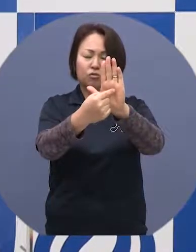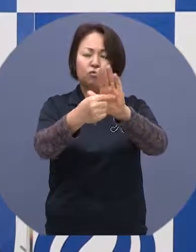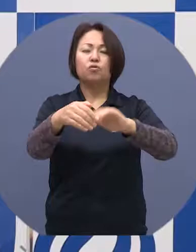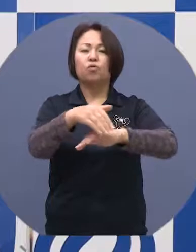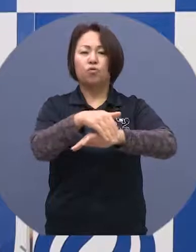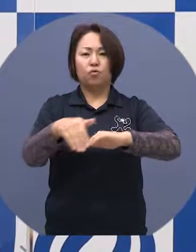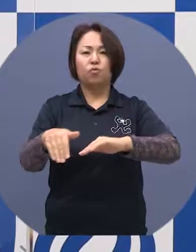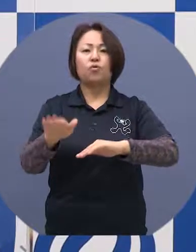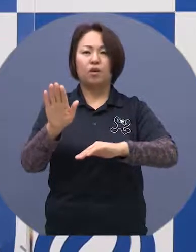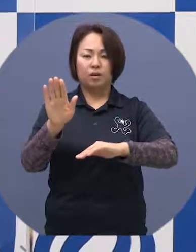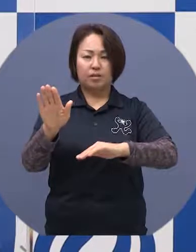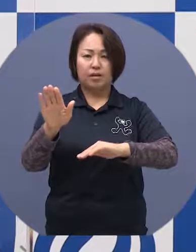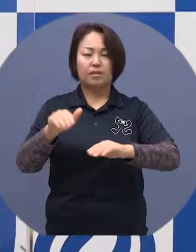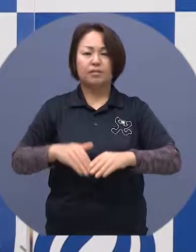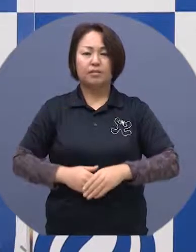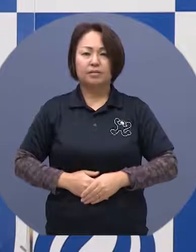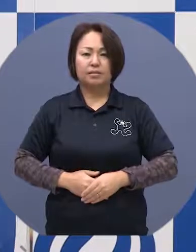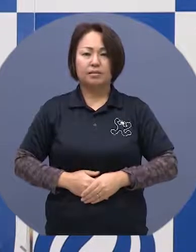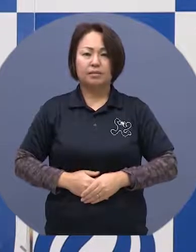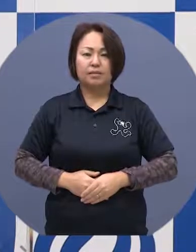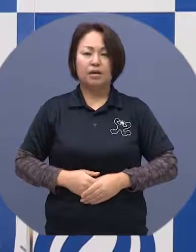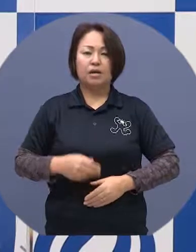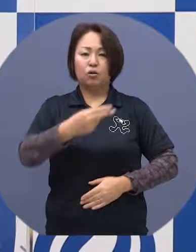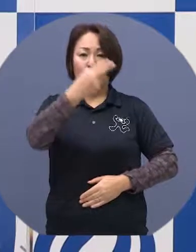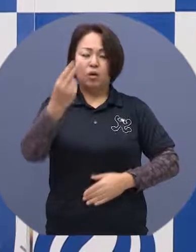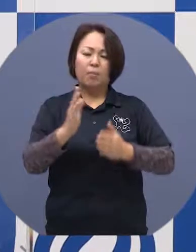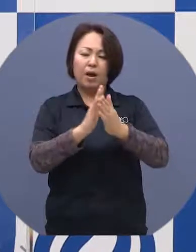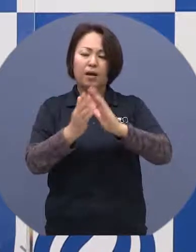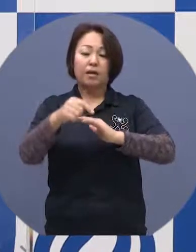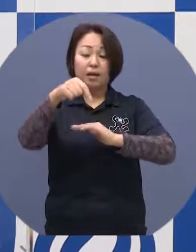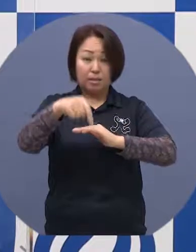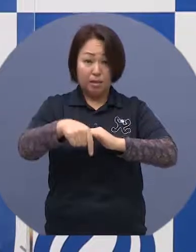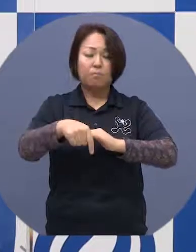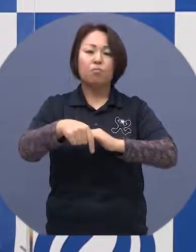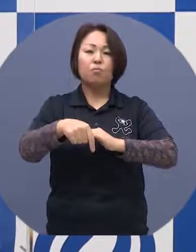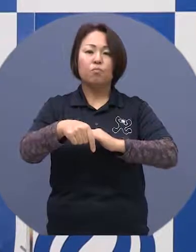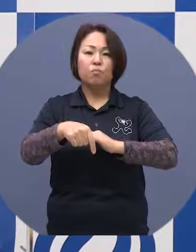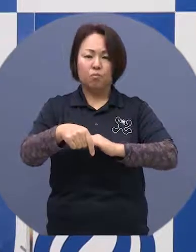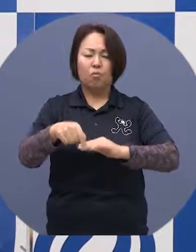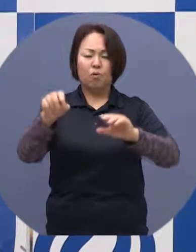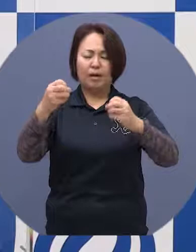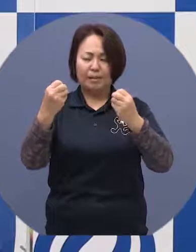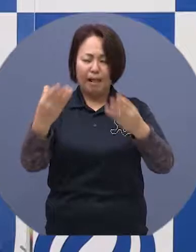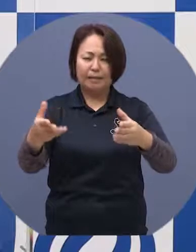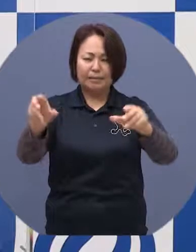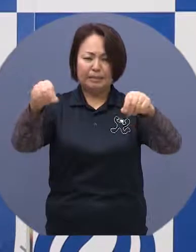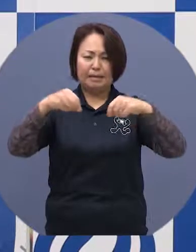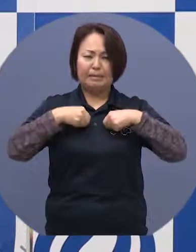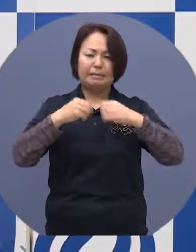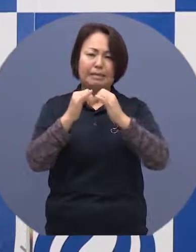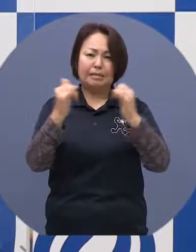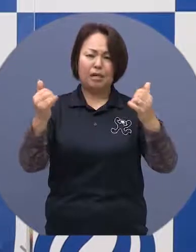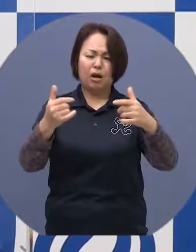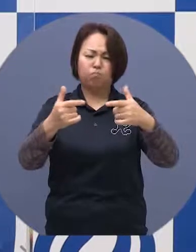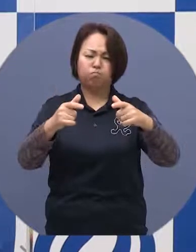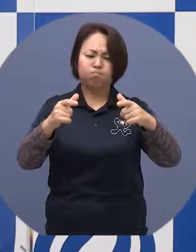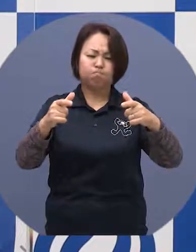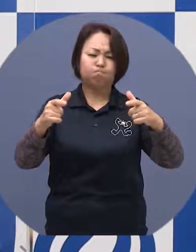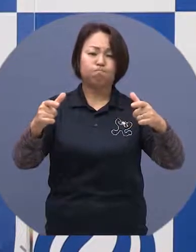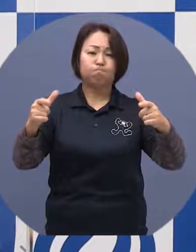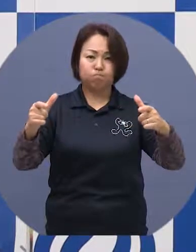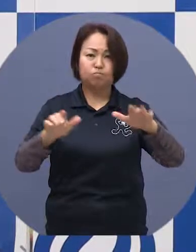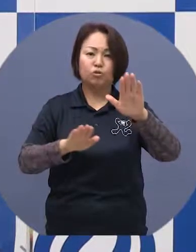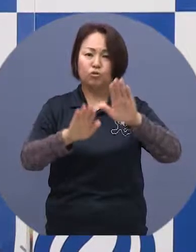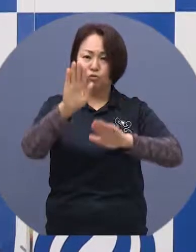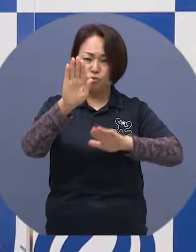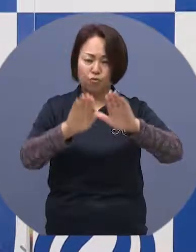ことでございます県内におきましても方新規感染者が増加傾向にあるところでございました予断を許さ